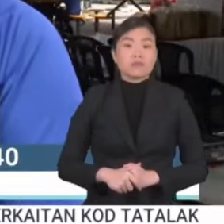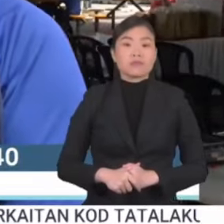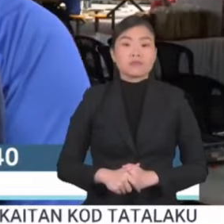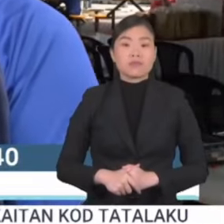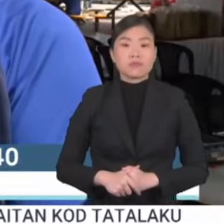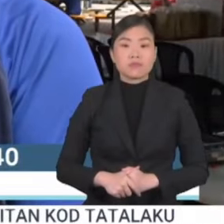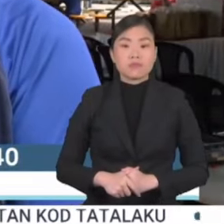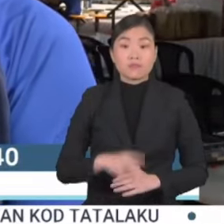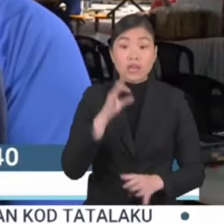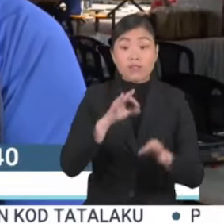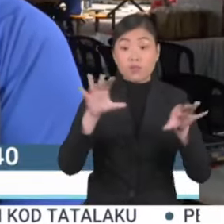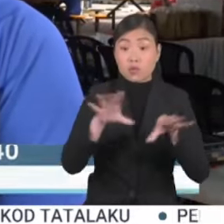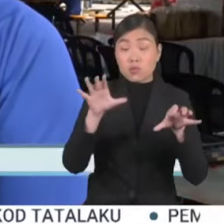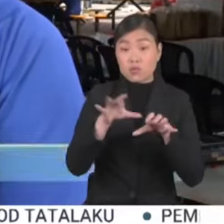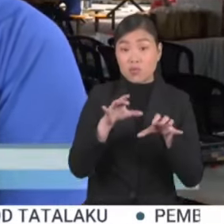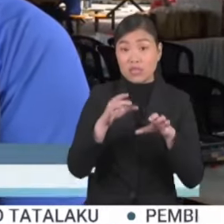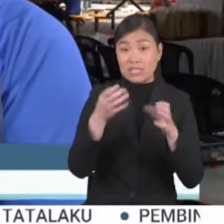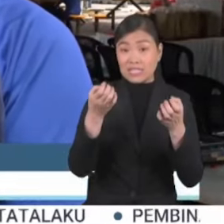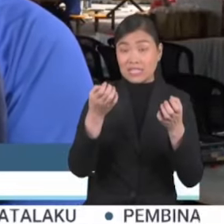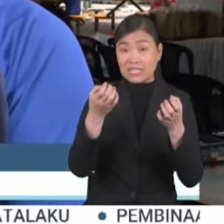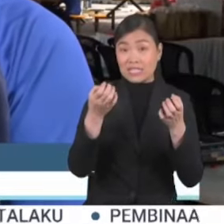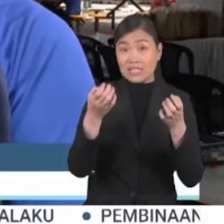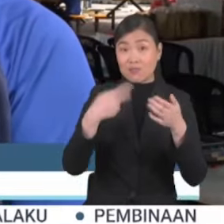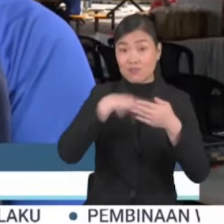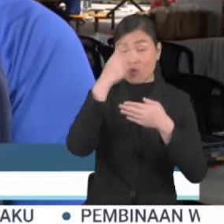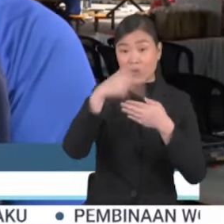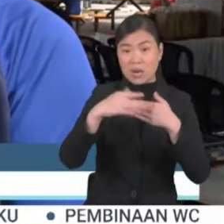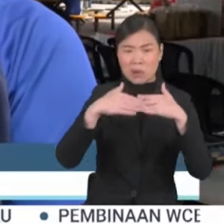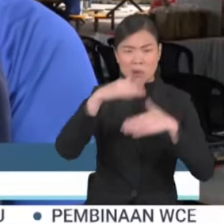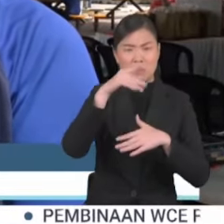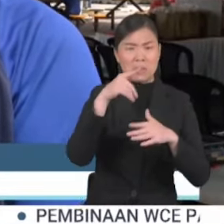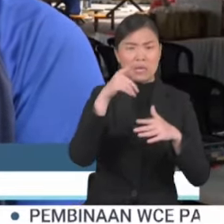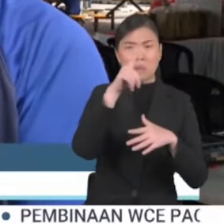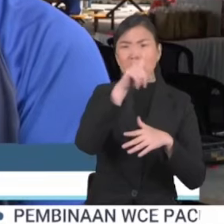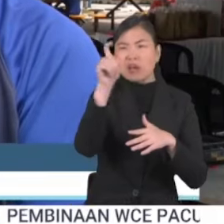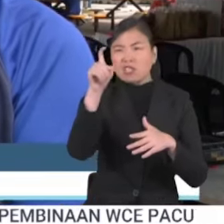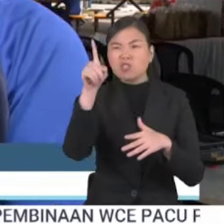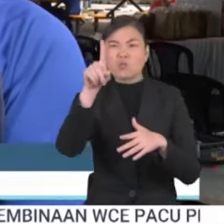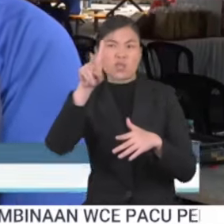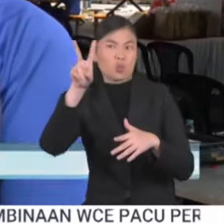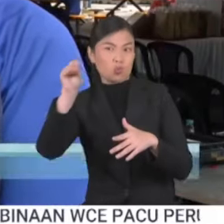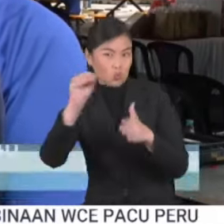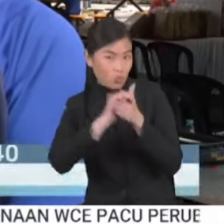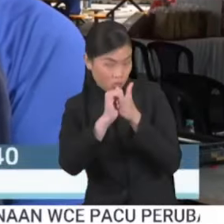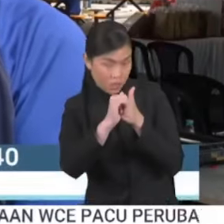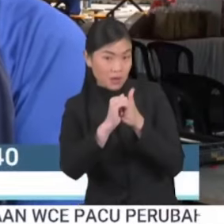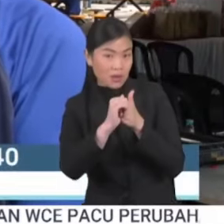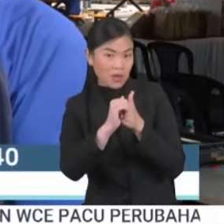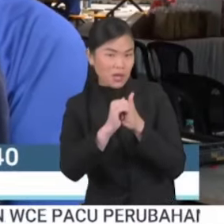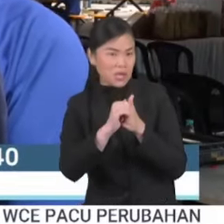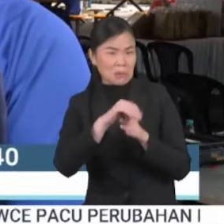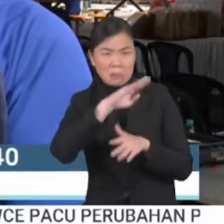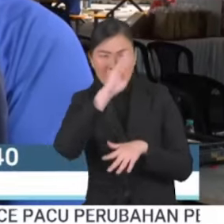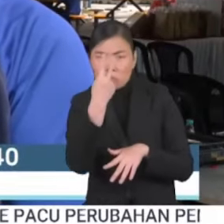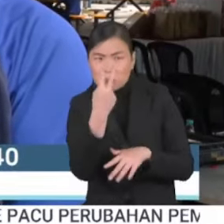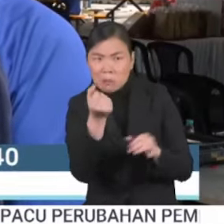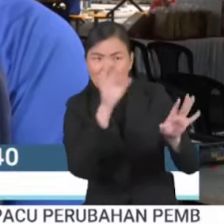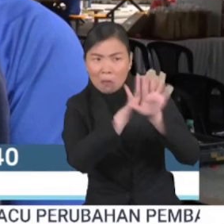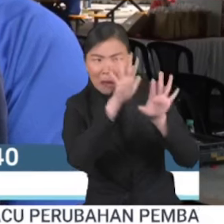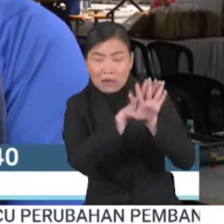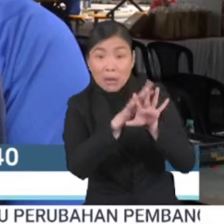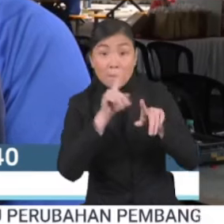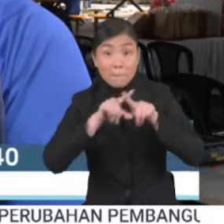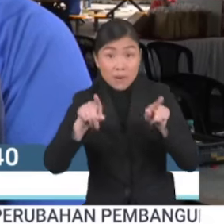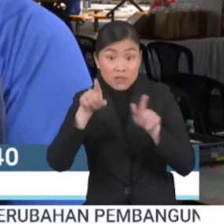Bila kita buat event yang dengan yuran lebih daripada 100-120, kita tak nampak muka-muka ni. Tapi bila kita buat yuran rendah macam ni, kita